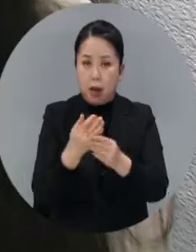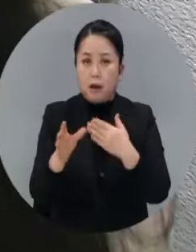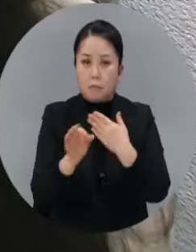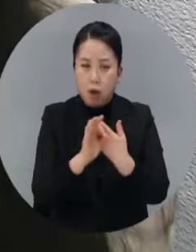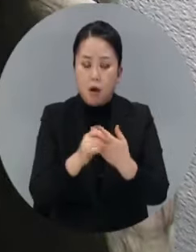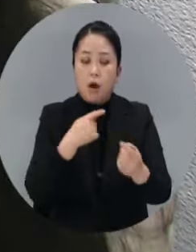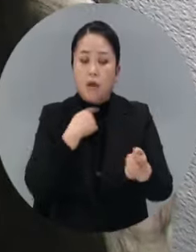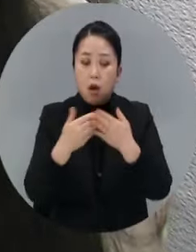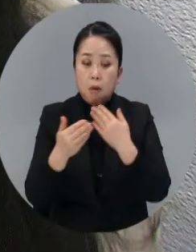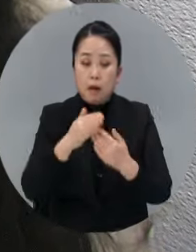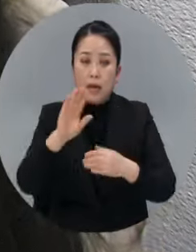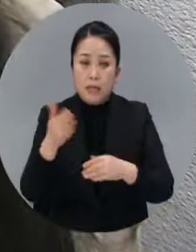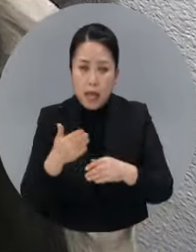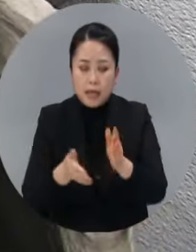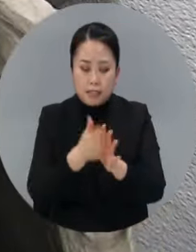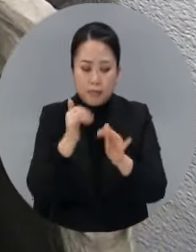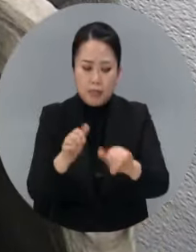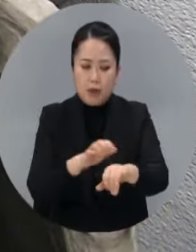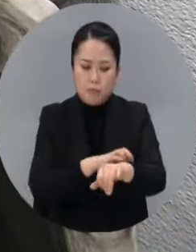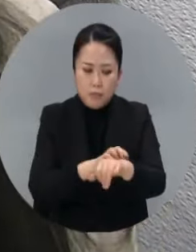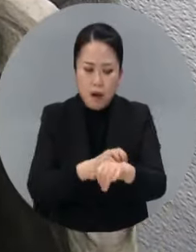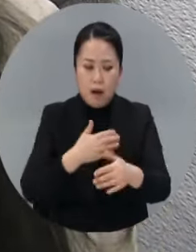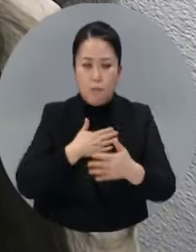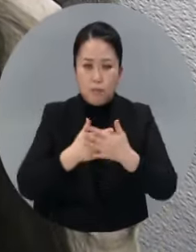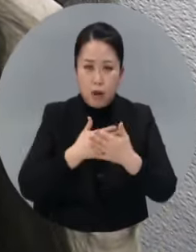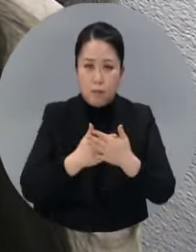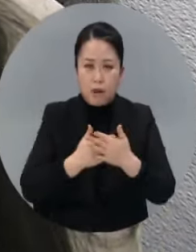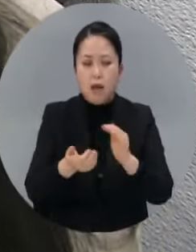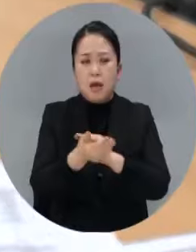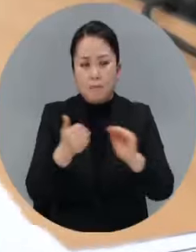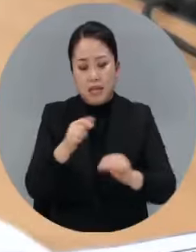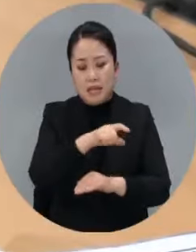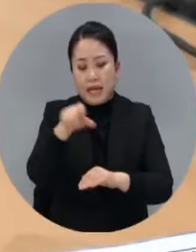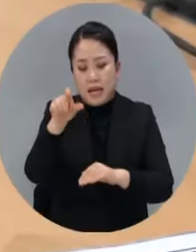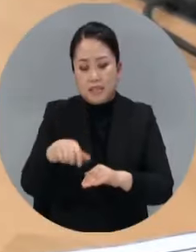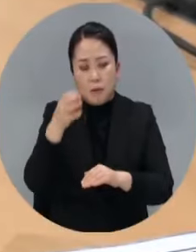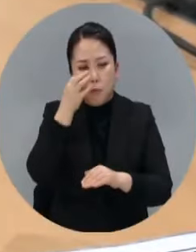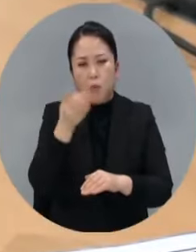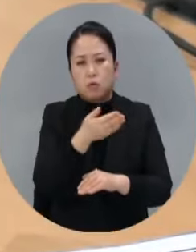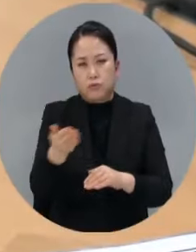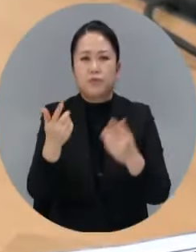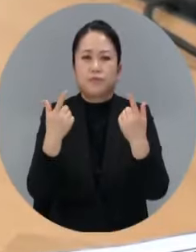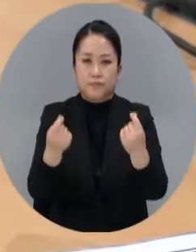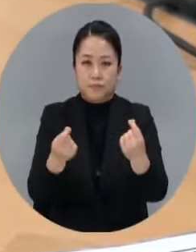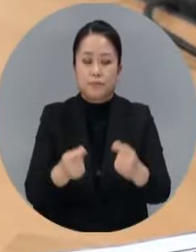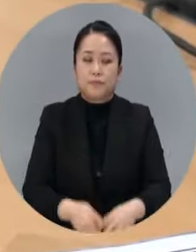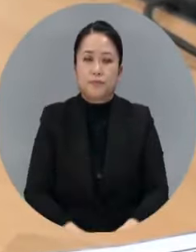불편을 미리 간접적으로 보여주고 있습니다 MBC 뉴스 정세민 있니다